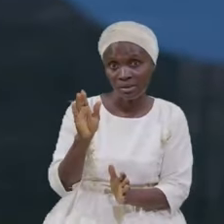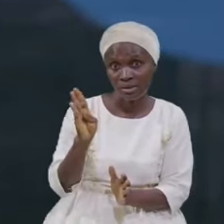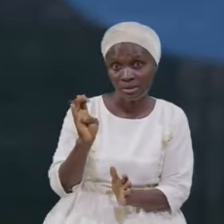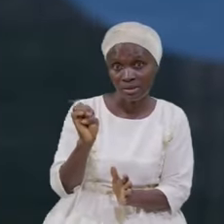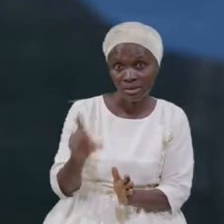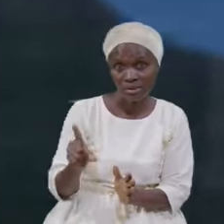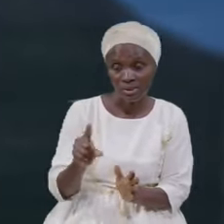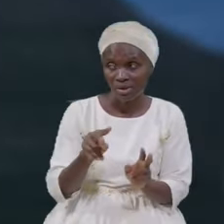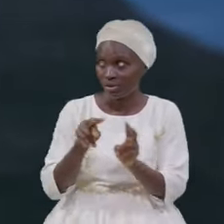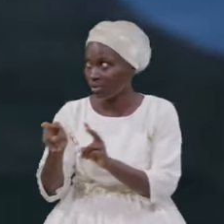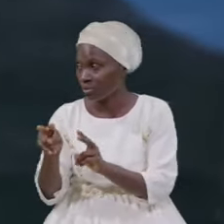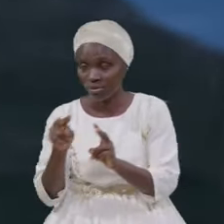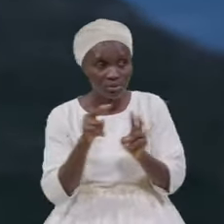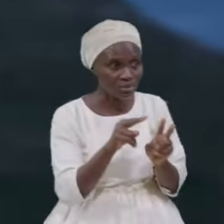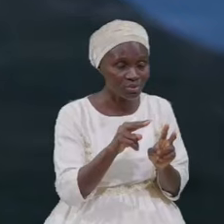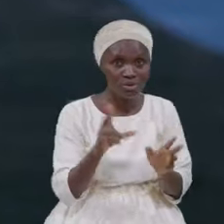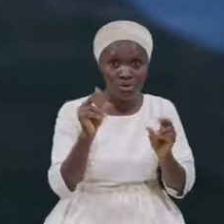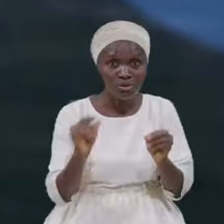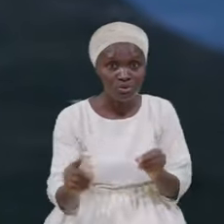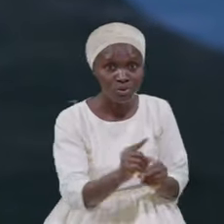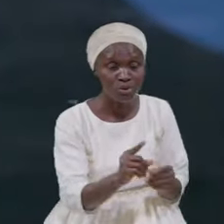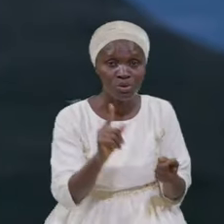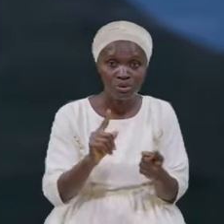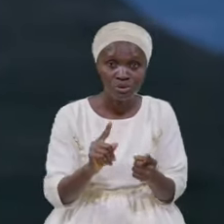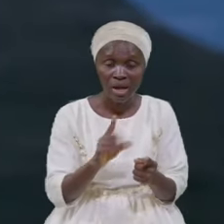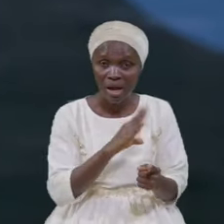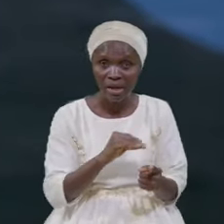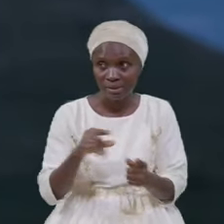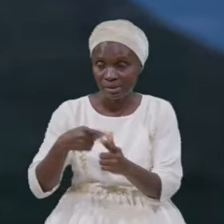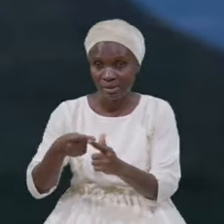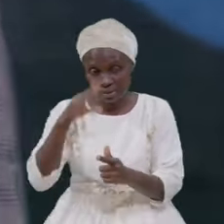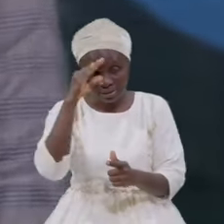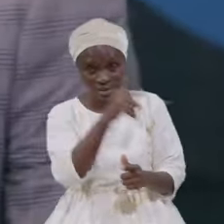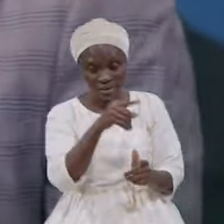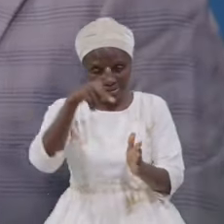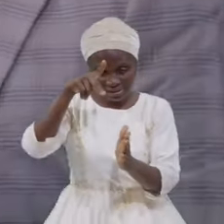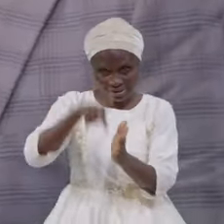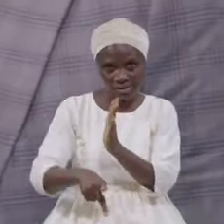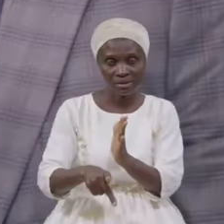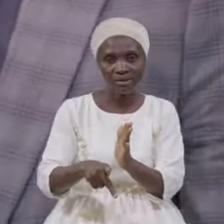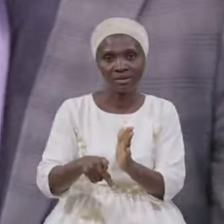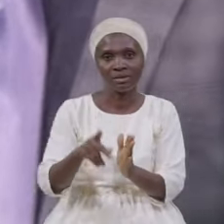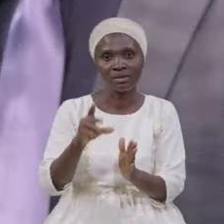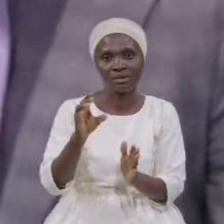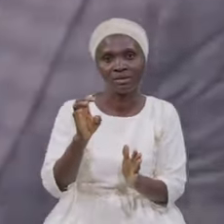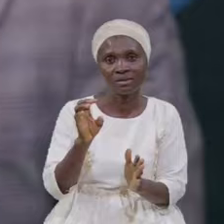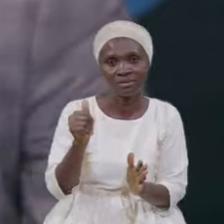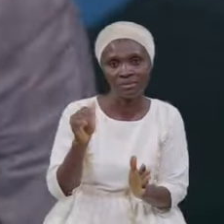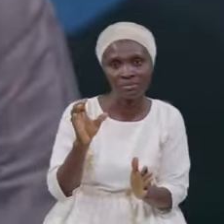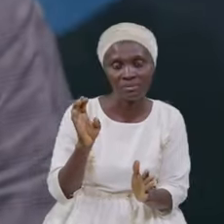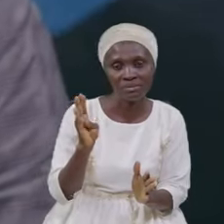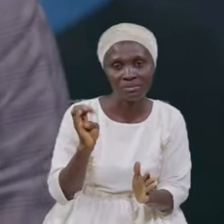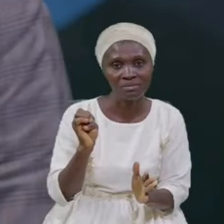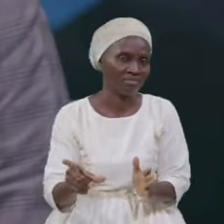avait personne. Et il a tué Abel. Et Dieu a dit, Caïn, le sang de